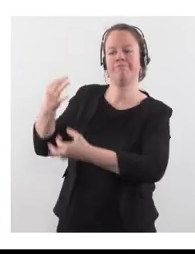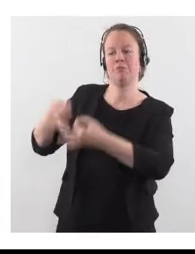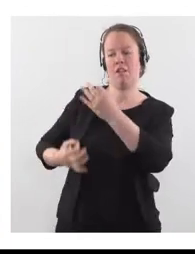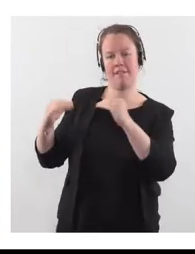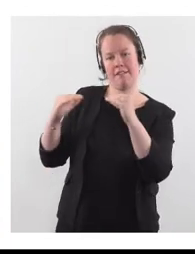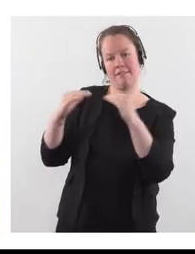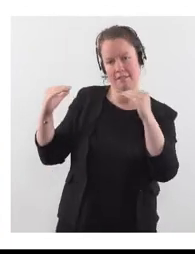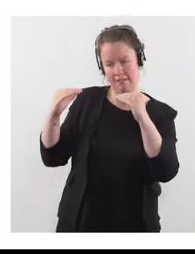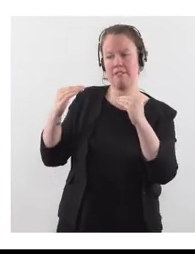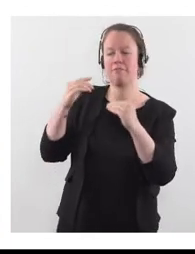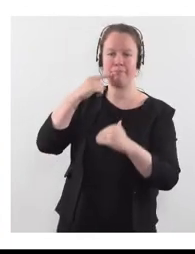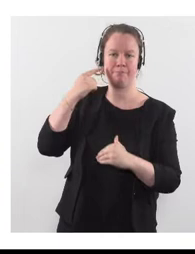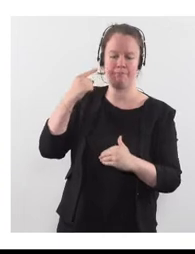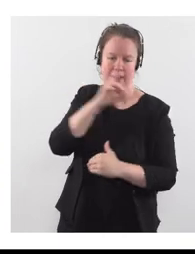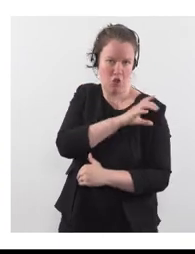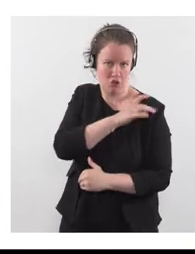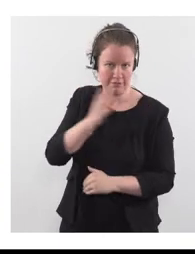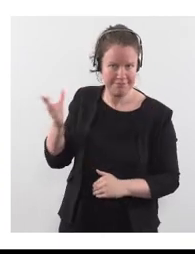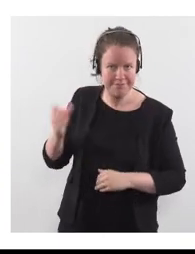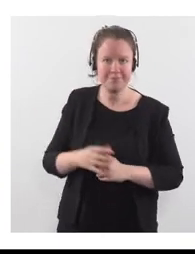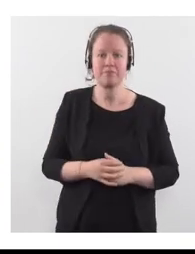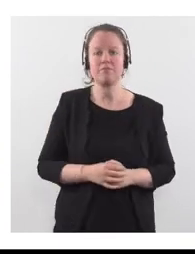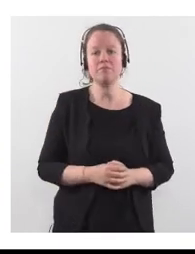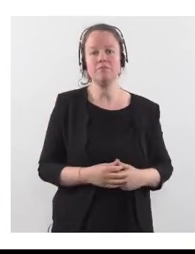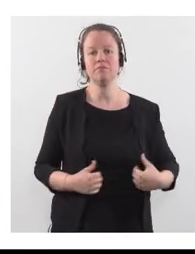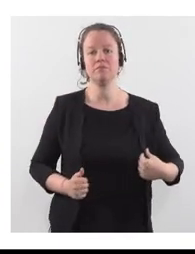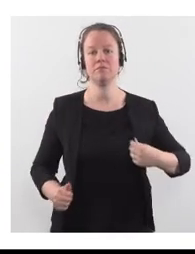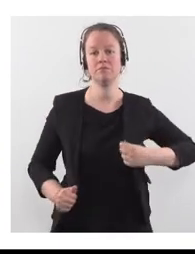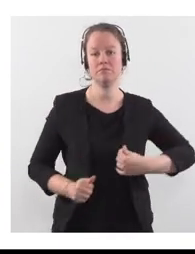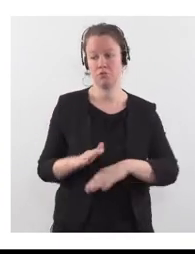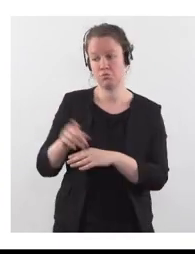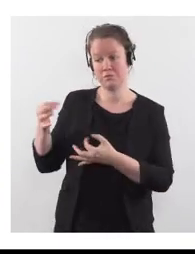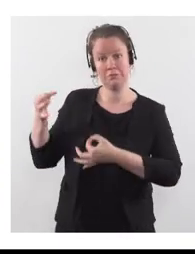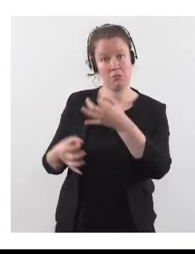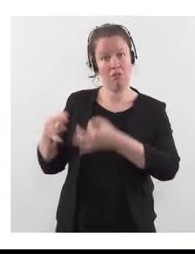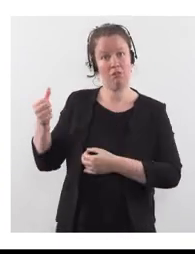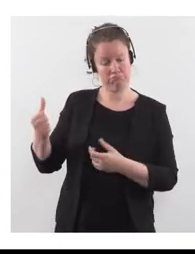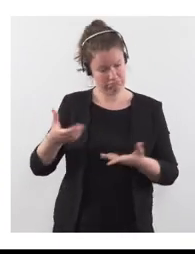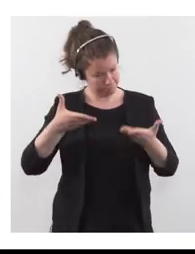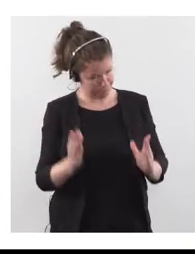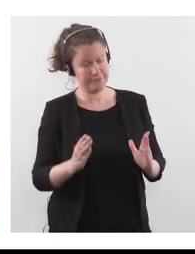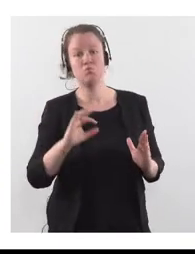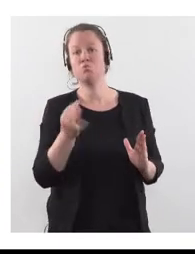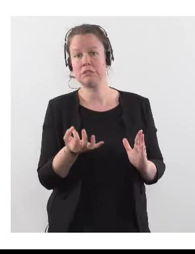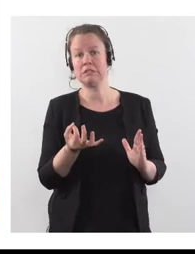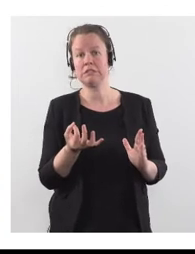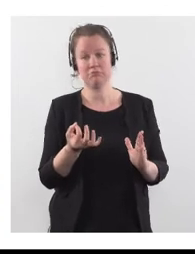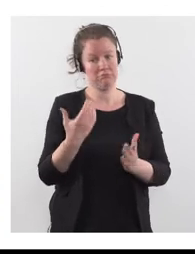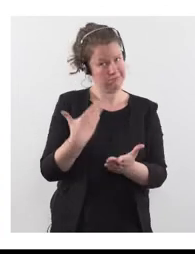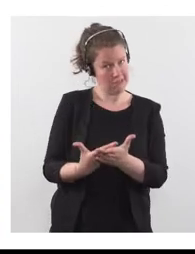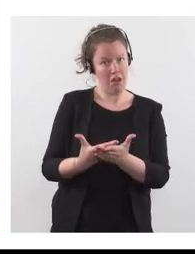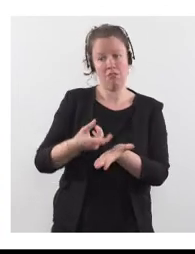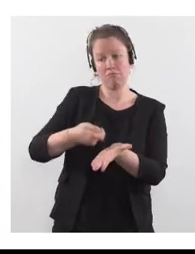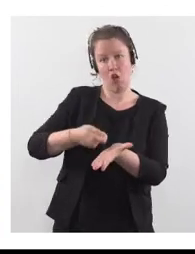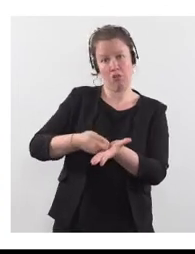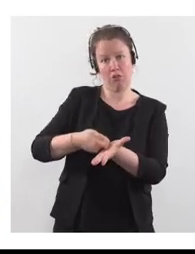d'égalité, donc, sa décision a confirmé que Fida avait bien fait face à de la discrimination sur